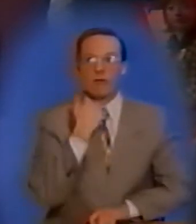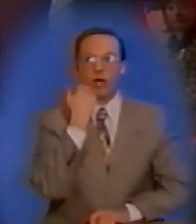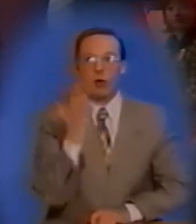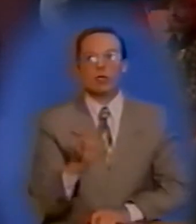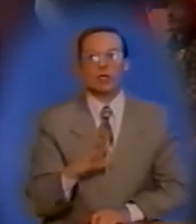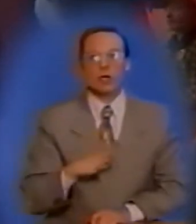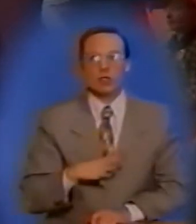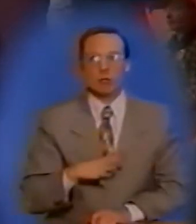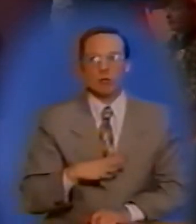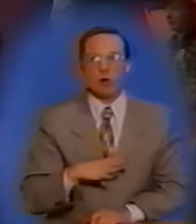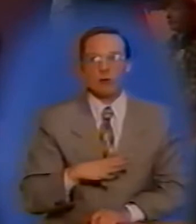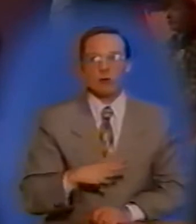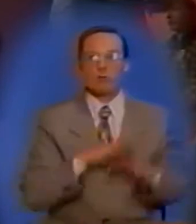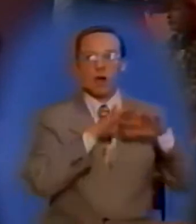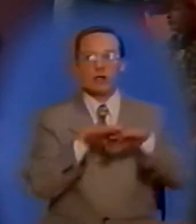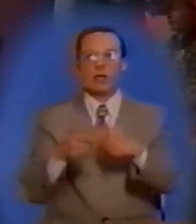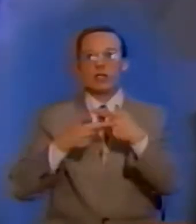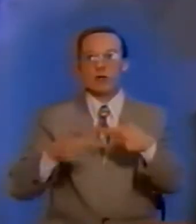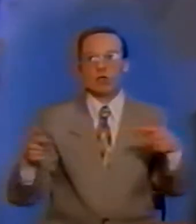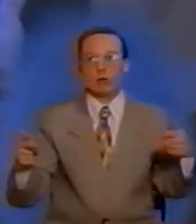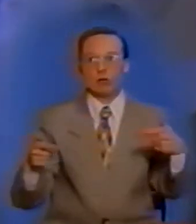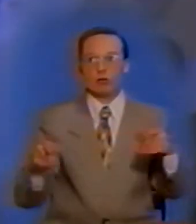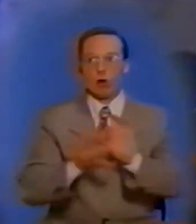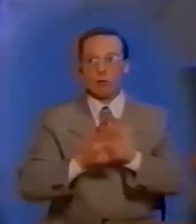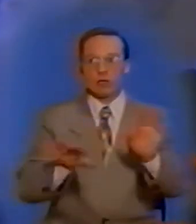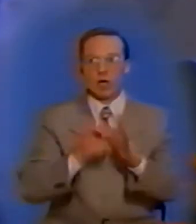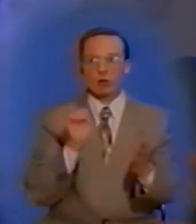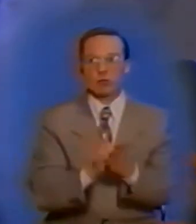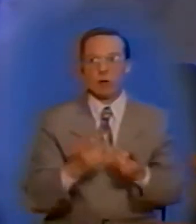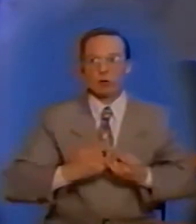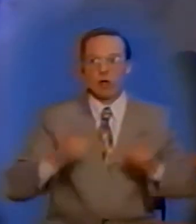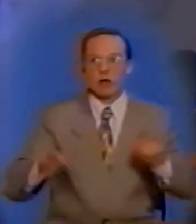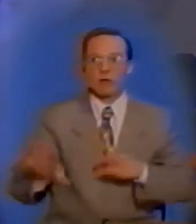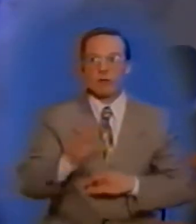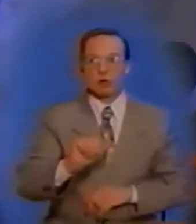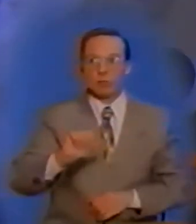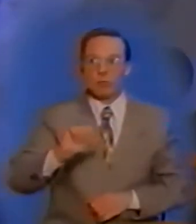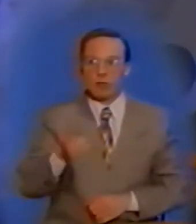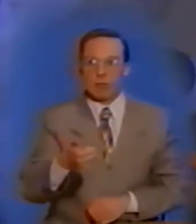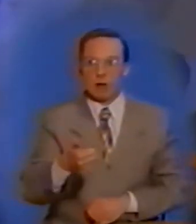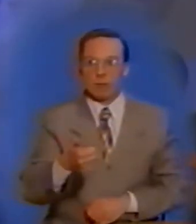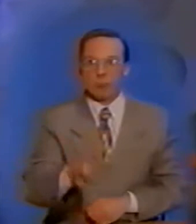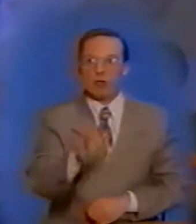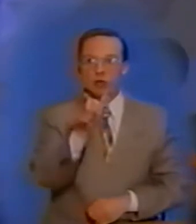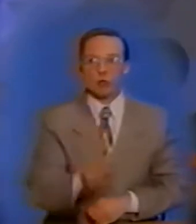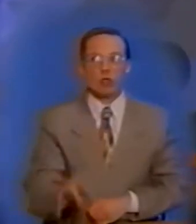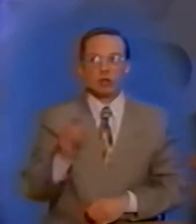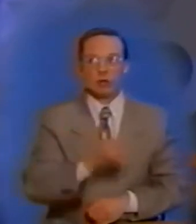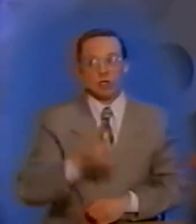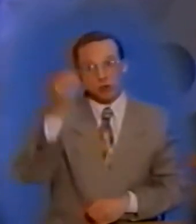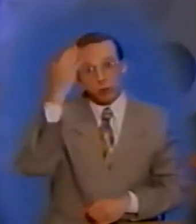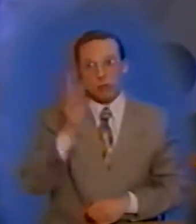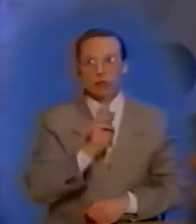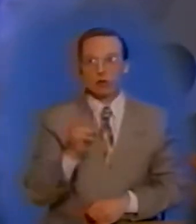buvo plėda banga visokių komentarų spaudoje. Visų pirma, žmonės, kurie nesuprato, iš ko mes